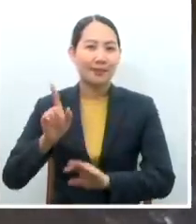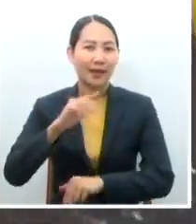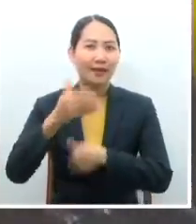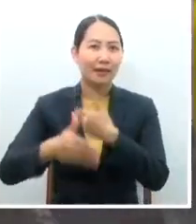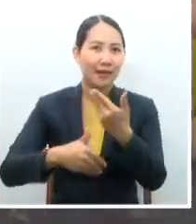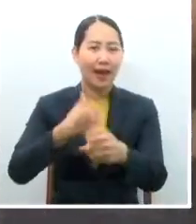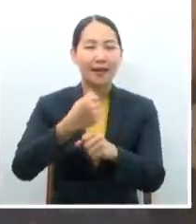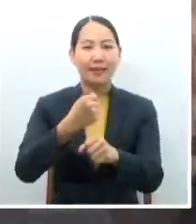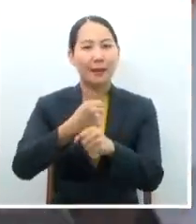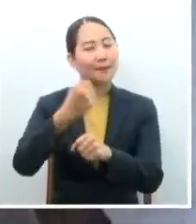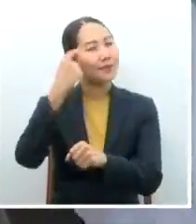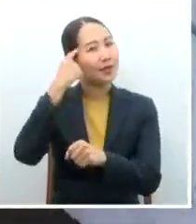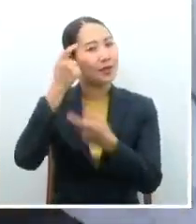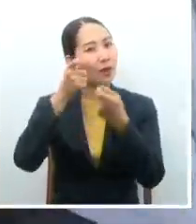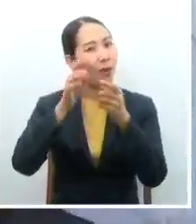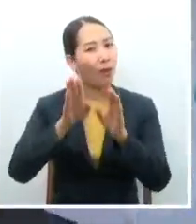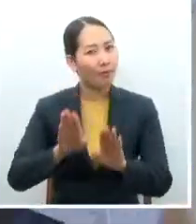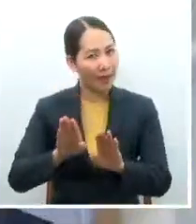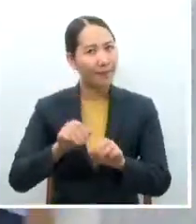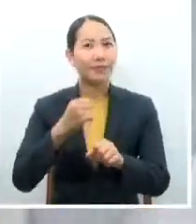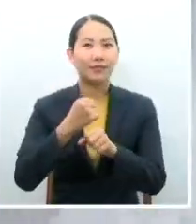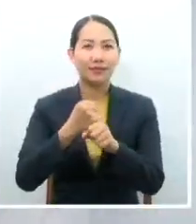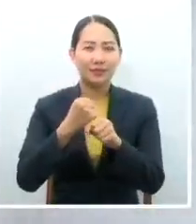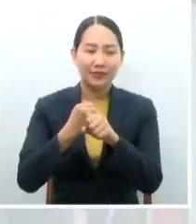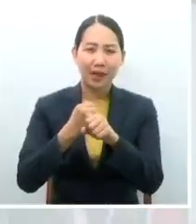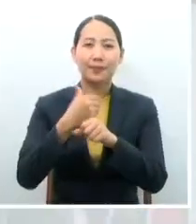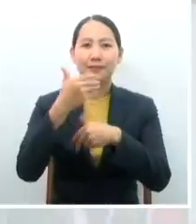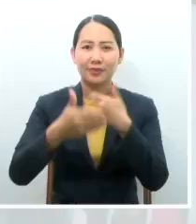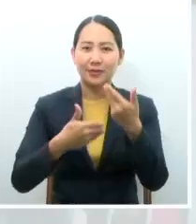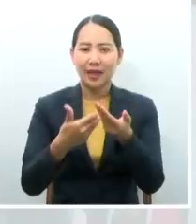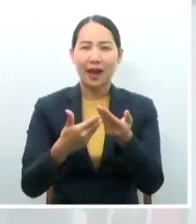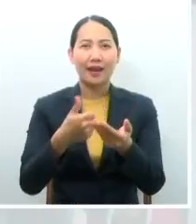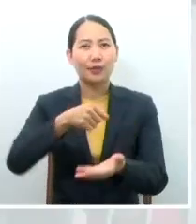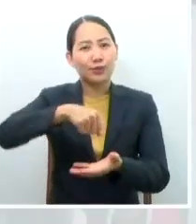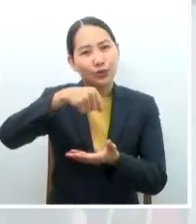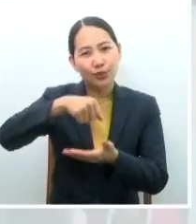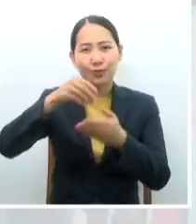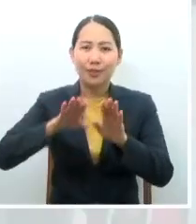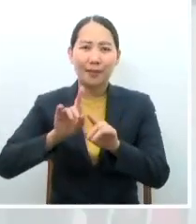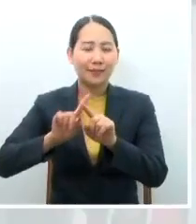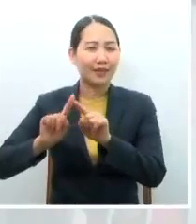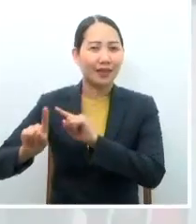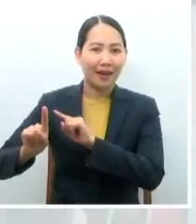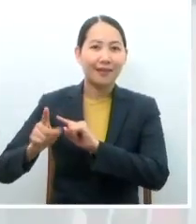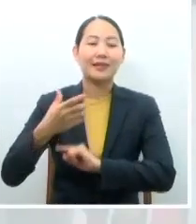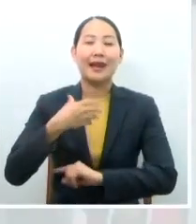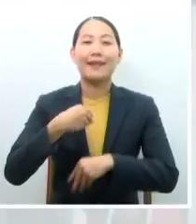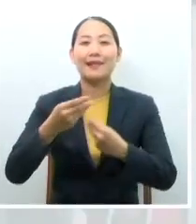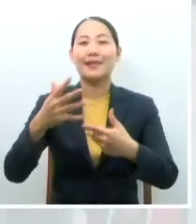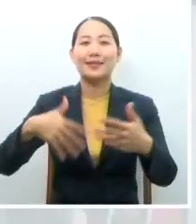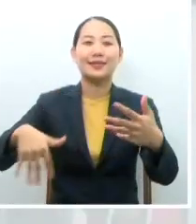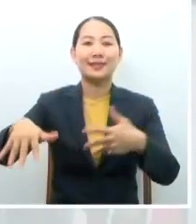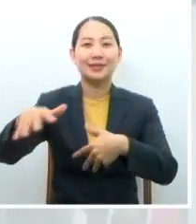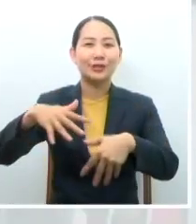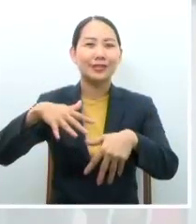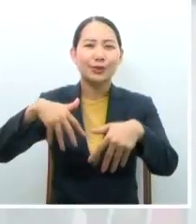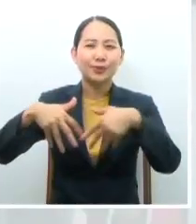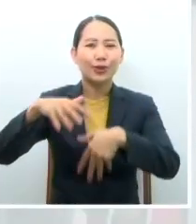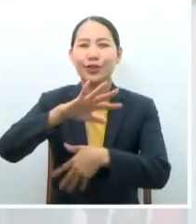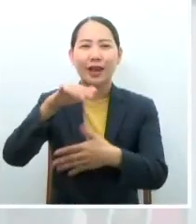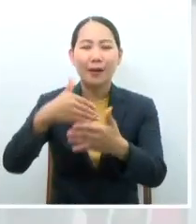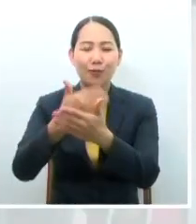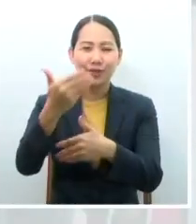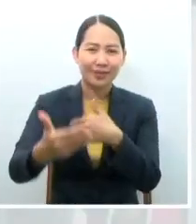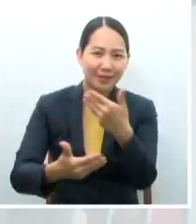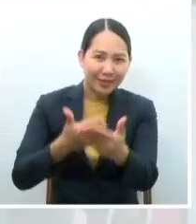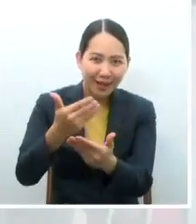างแพคเกจจิ้งใหม่ๆนะคะเพื่อให้ทันต่อยุคสมัยนะคะให้ทุกคนเนี่ยกินได้ทุกที่เข้าถึงทุกช่วงวัยนะคะแล้วก็สามารถนำไปถ่ายรู